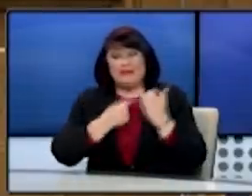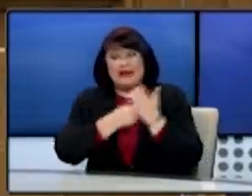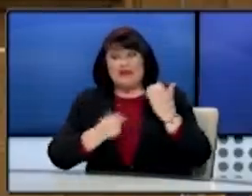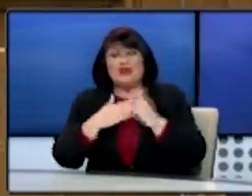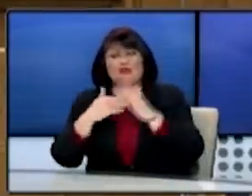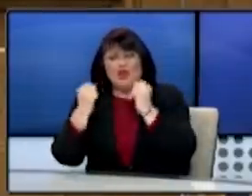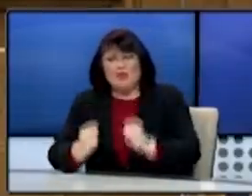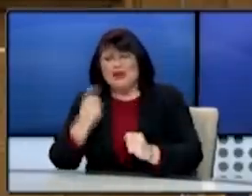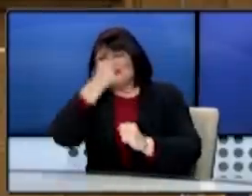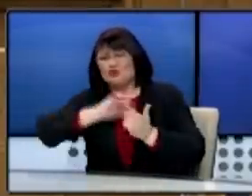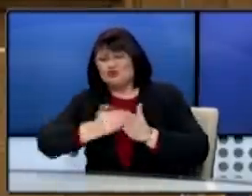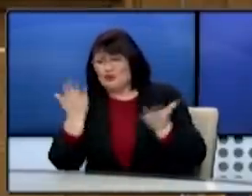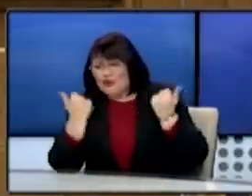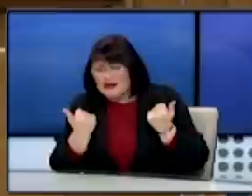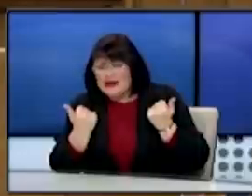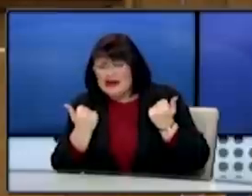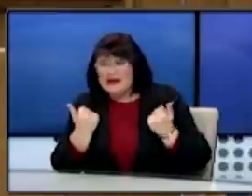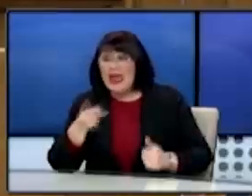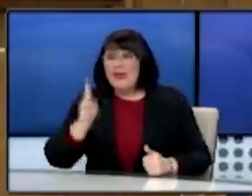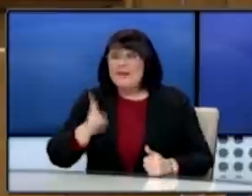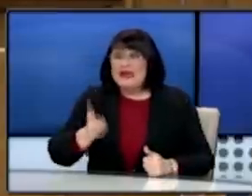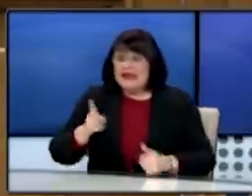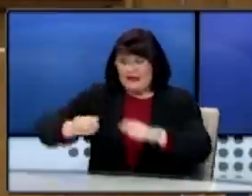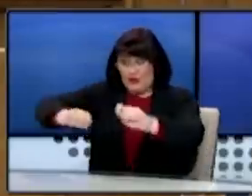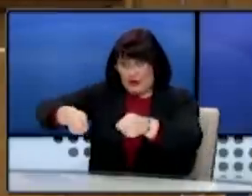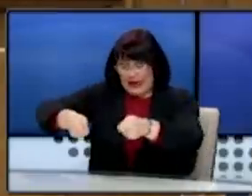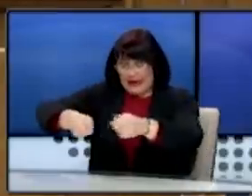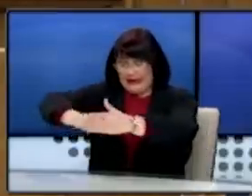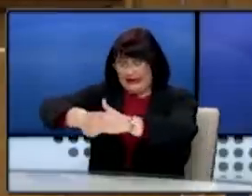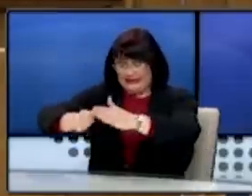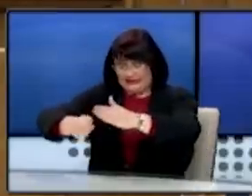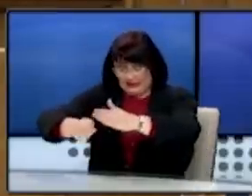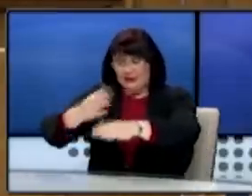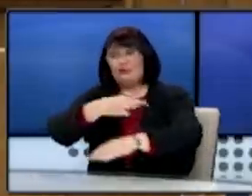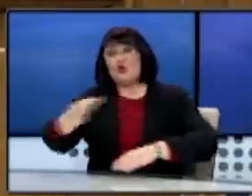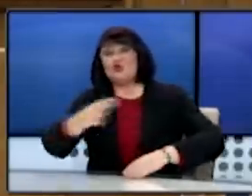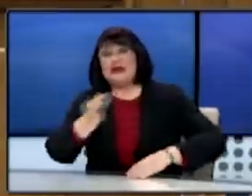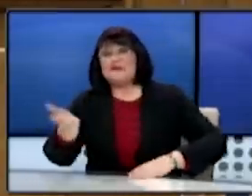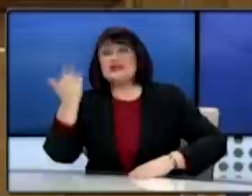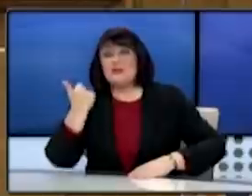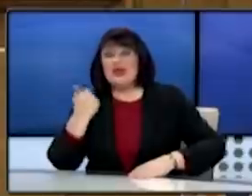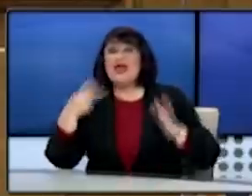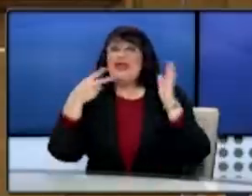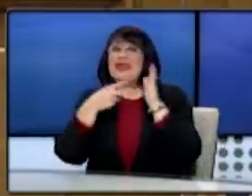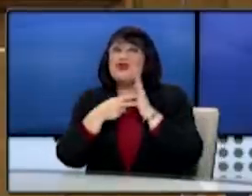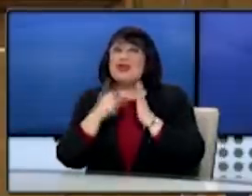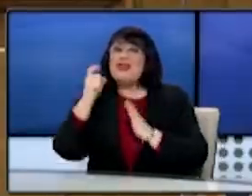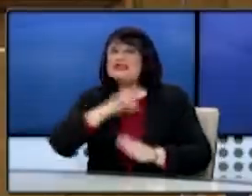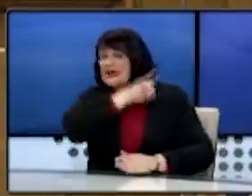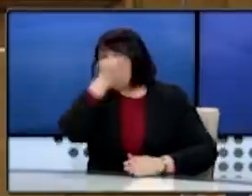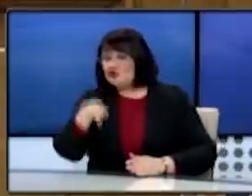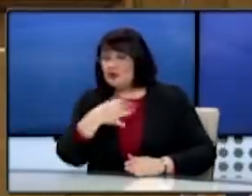σε υποδομές, προσωπικό, με υπαρκτό τον κίνδυνο να κλείσουν κλινικές, καθώς προσλήψεις έχουν να γίνουν από το